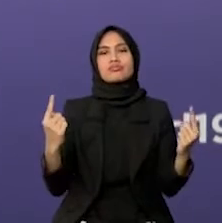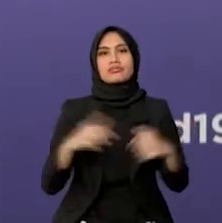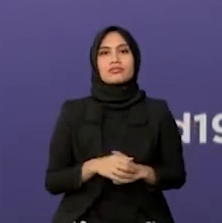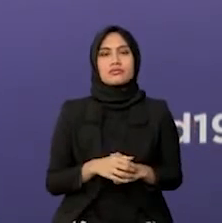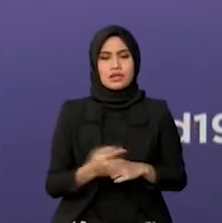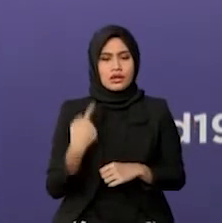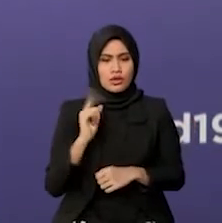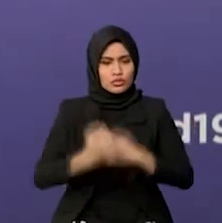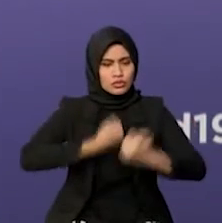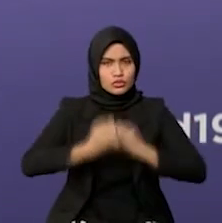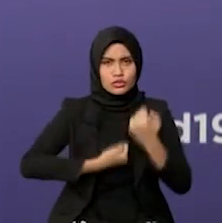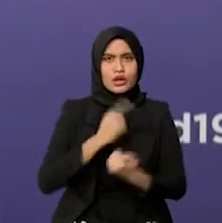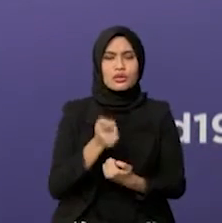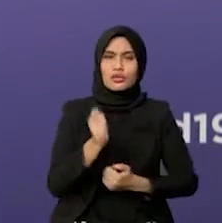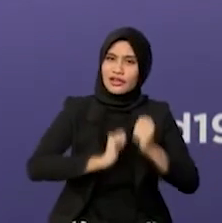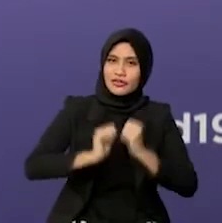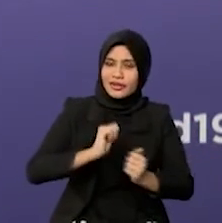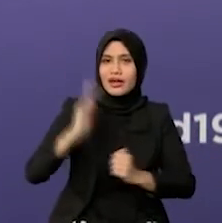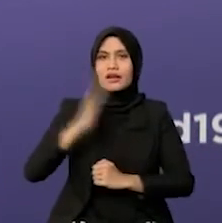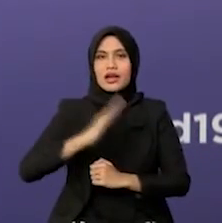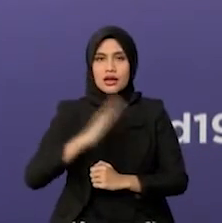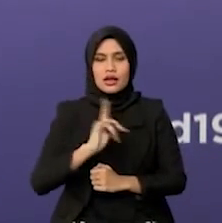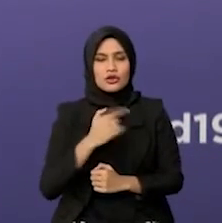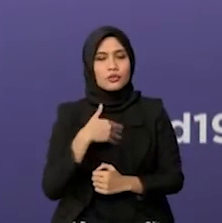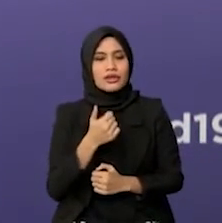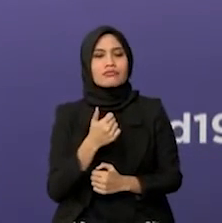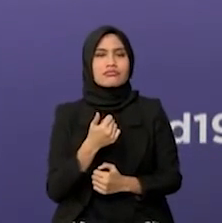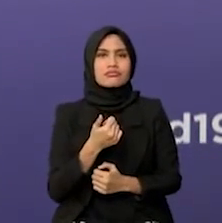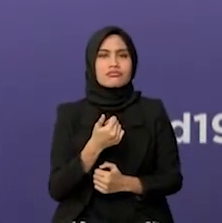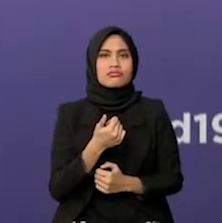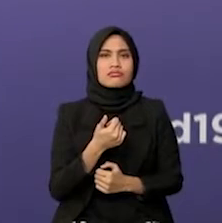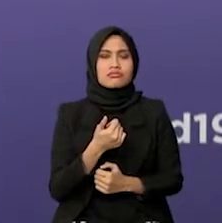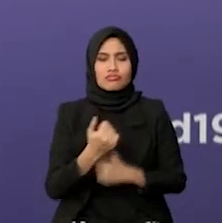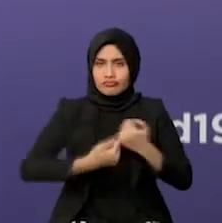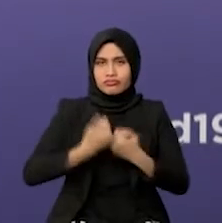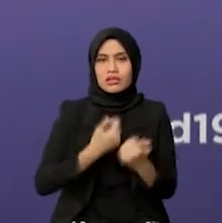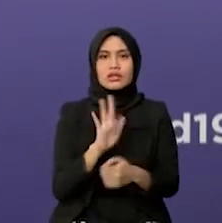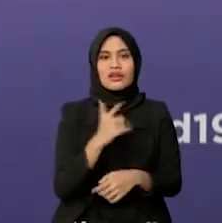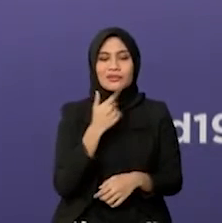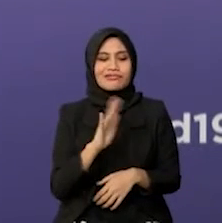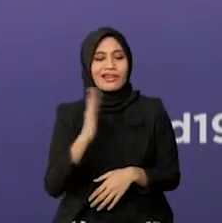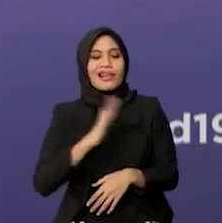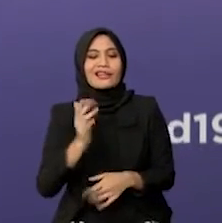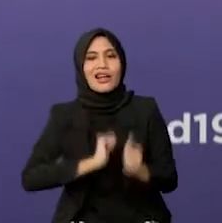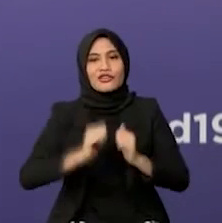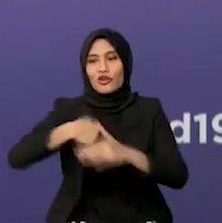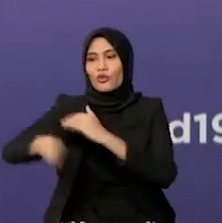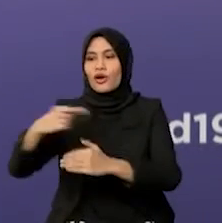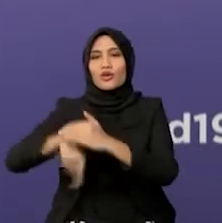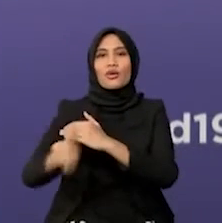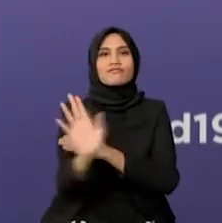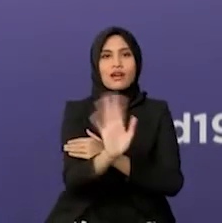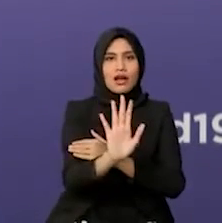harus kita lakukan aktivitas kita harus selektif untuk hal-hal yang produktif tidak untuk